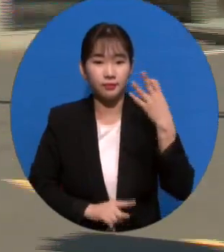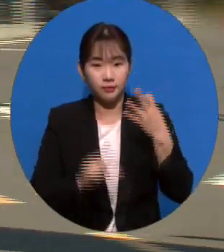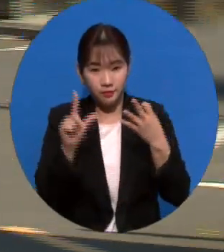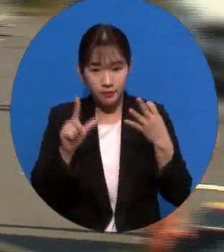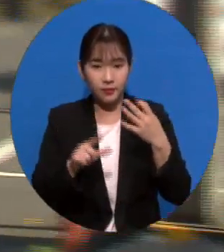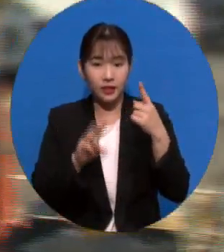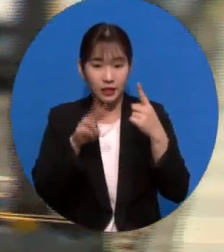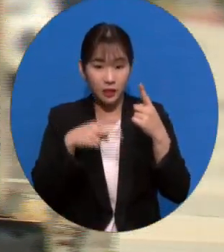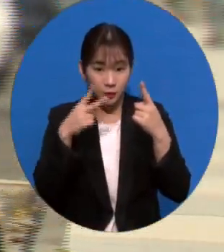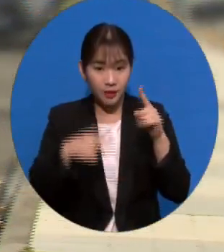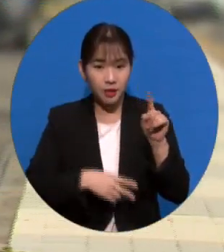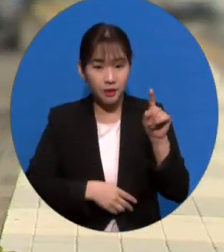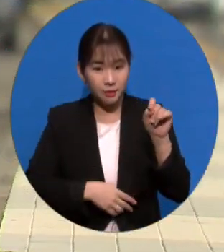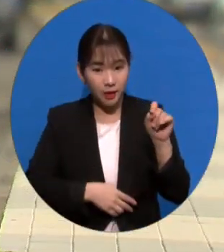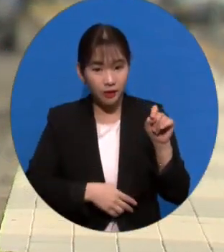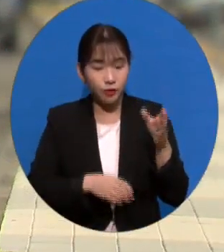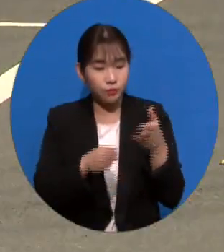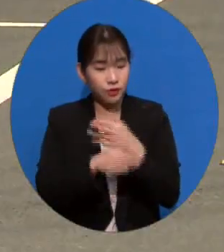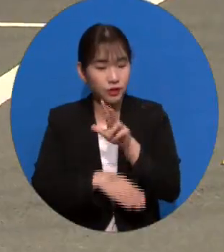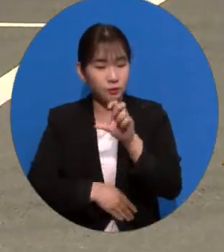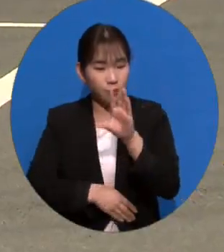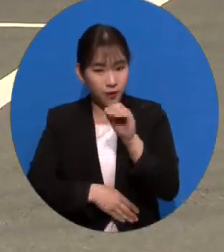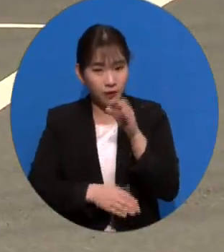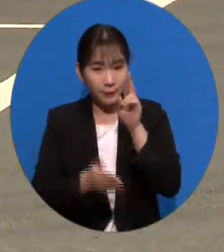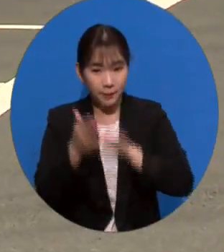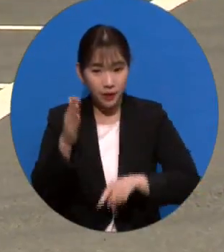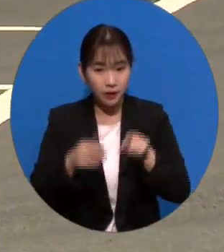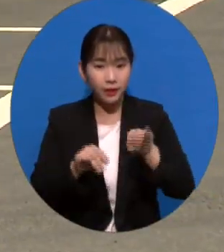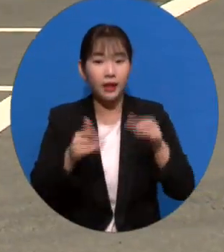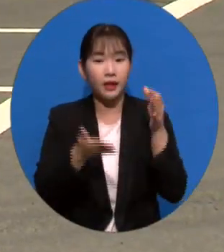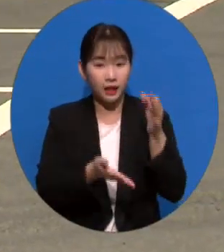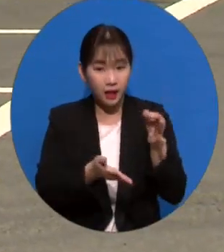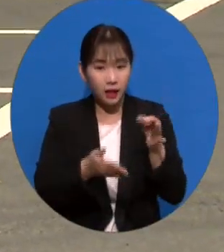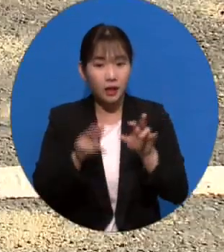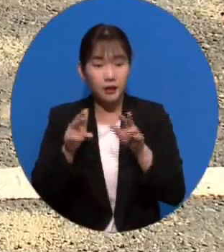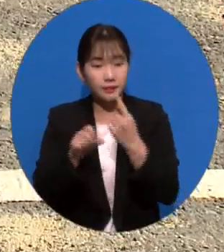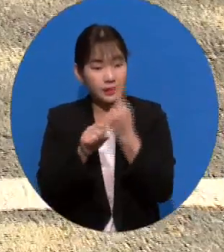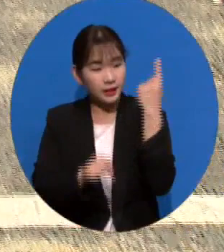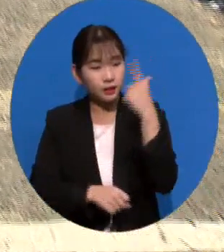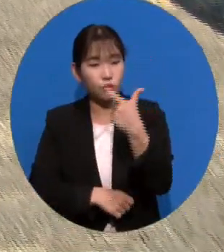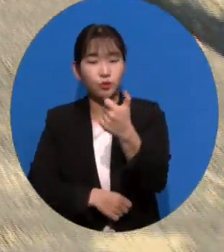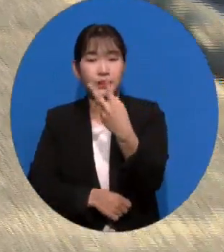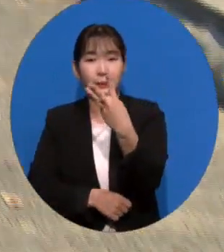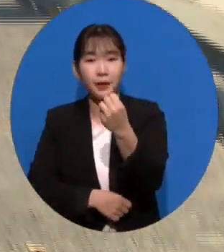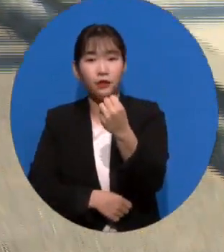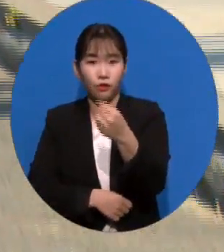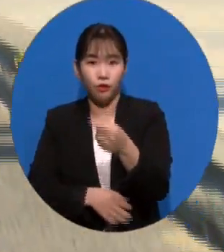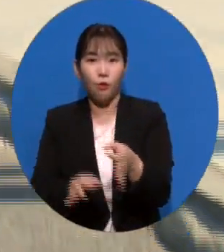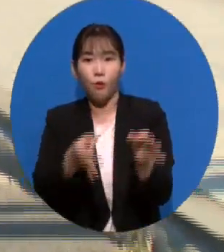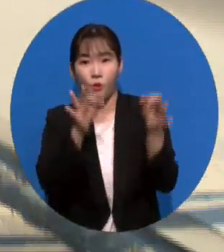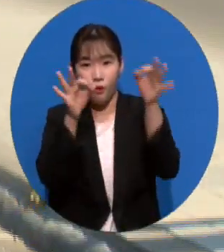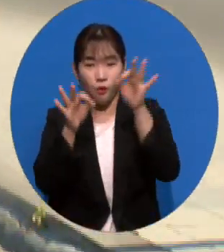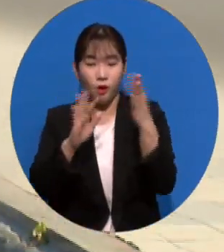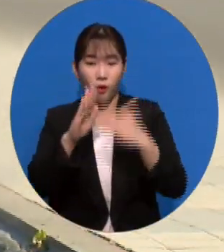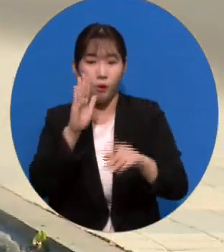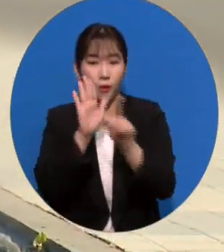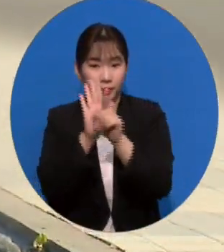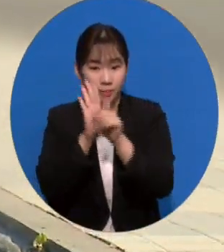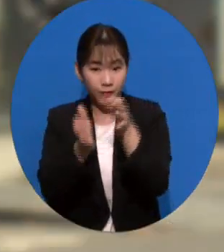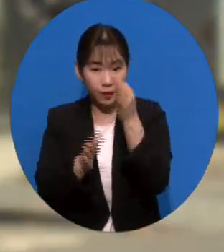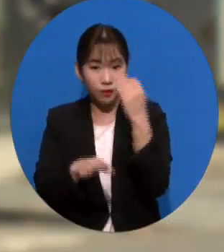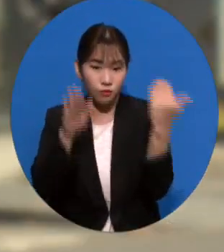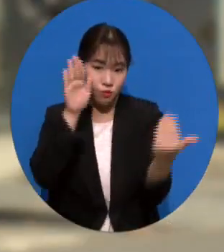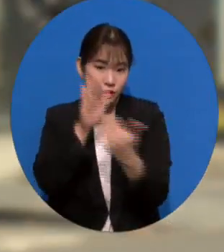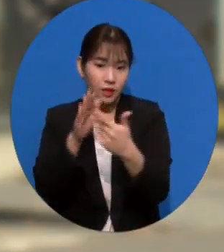2014년 1제곱미터에 11만 원에서 25만 원 했던 땅값은 지난해 63만 원으로 공시지가로만